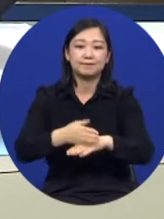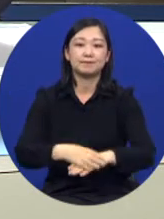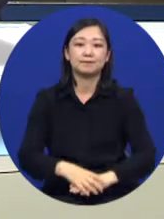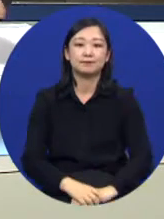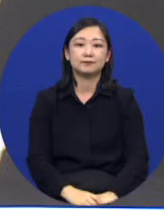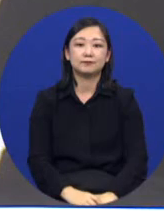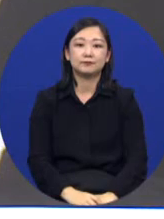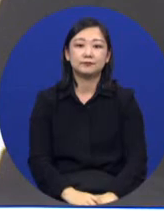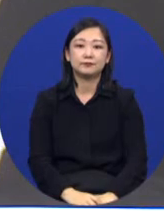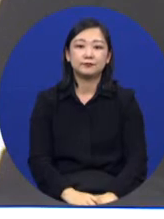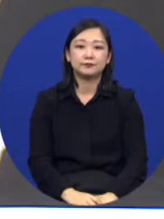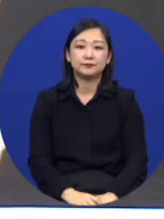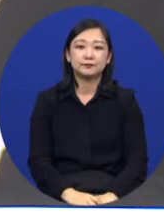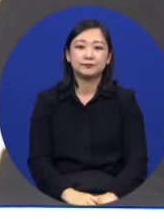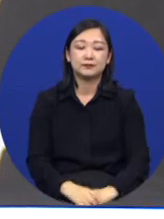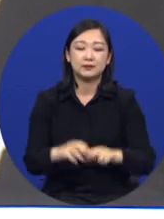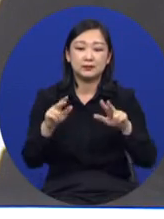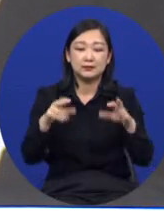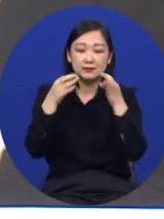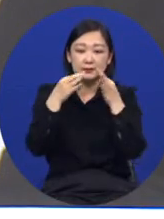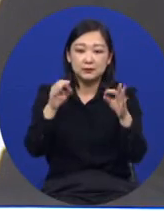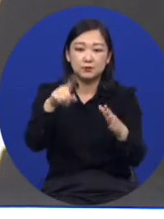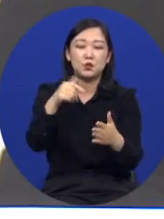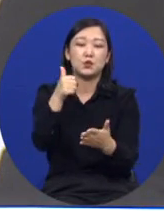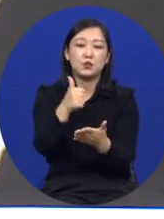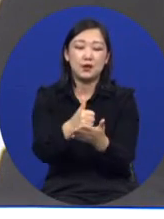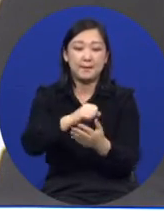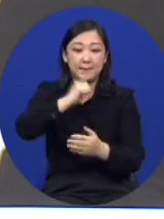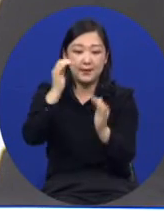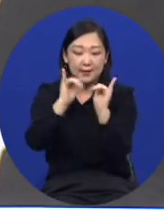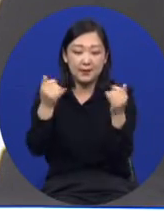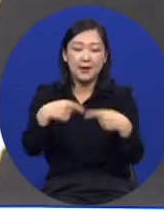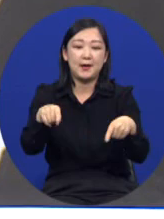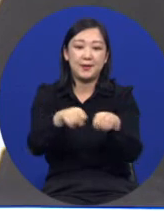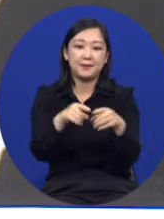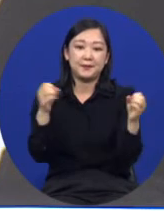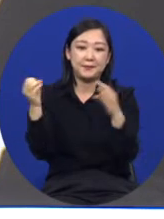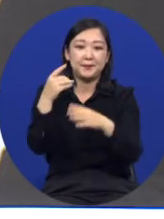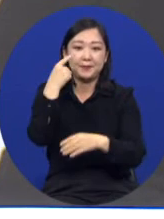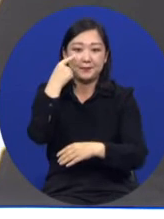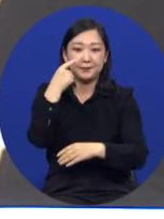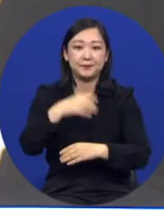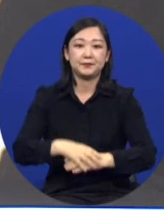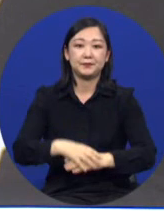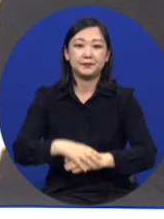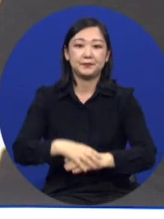감사합니다. 네. 자, 지금까지 김광수 제주도 교육감 당선인과 함께 이야기 나눠봤습니다.